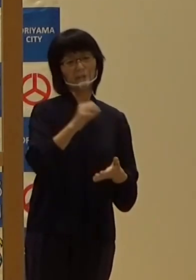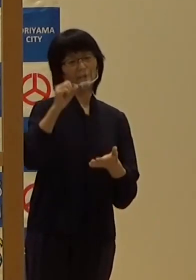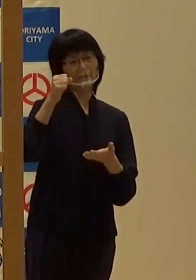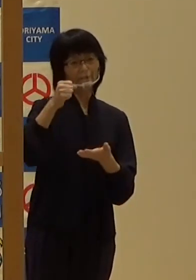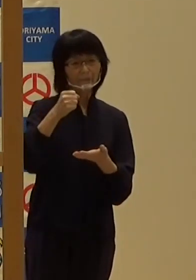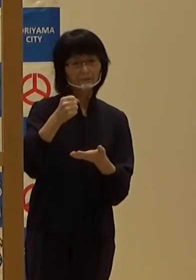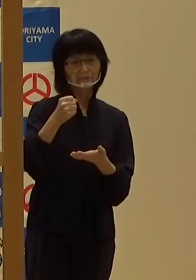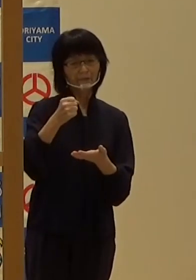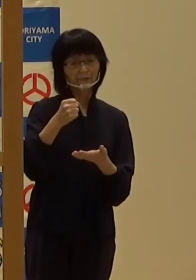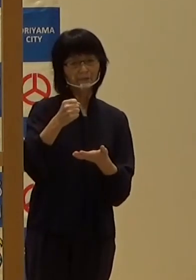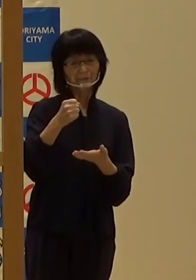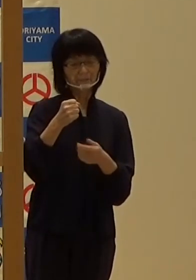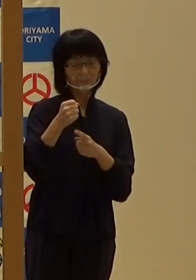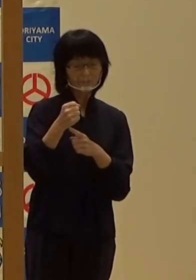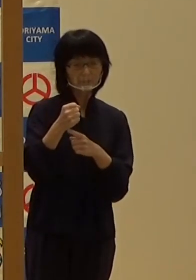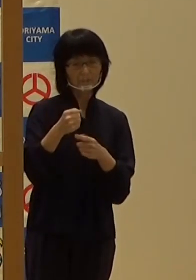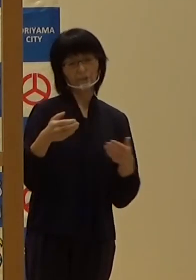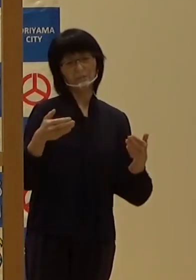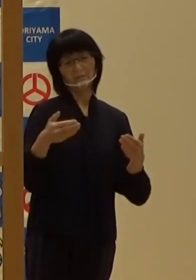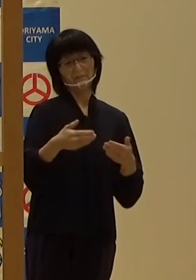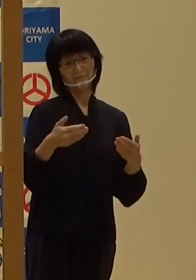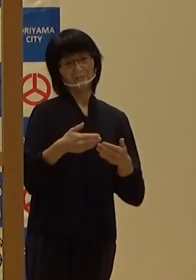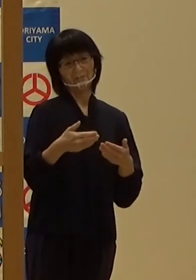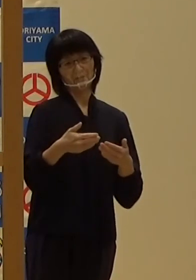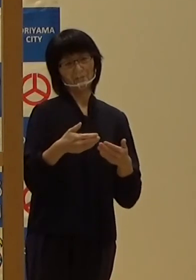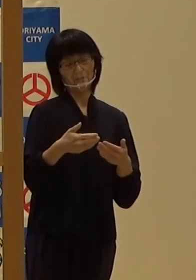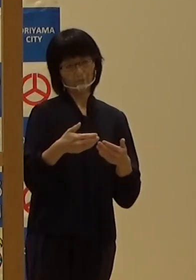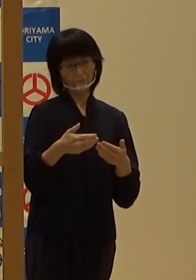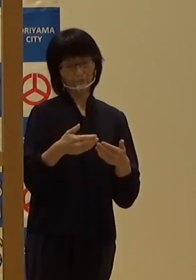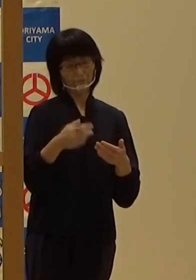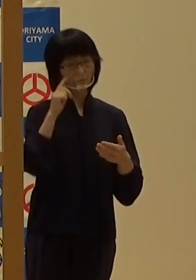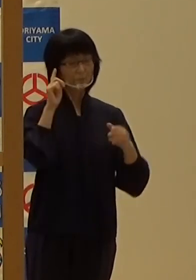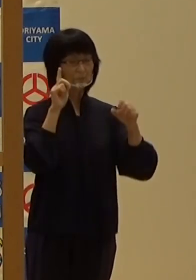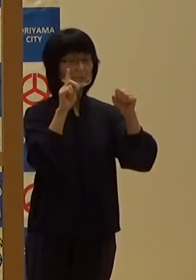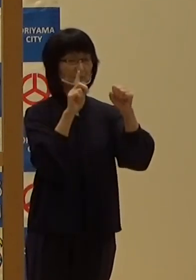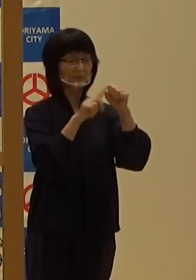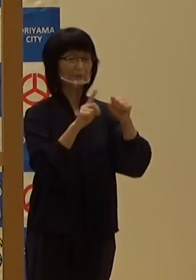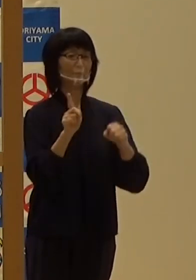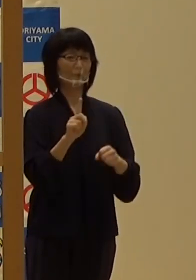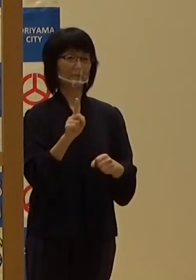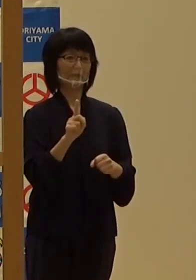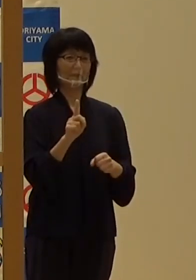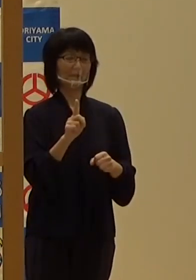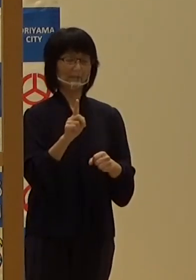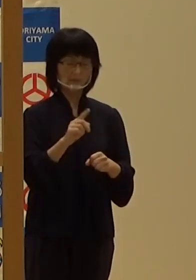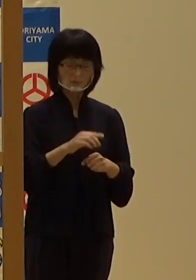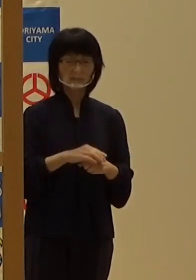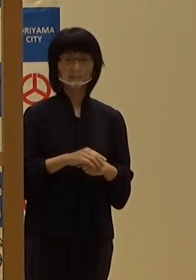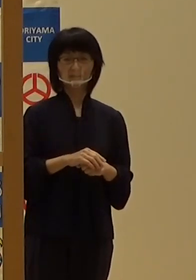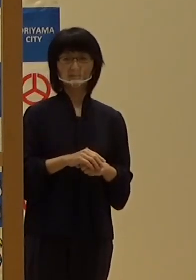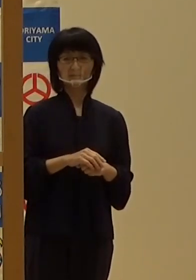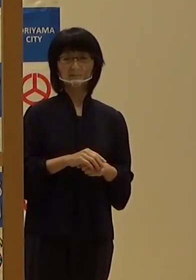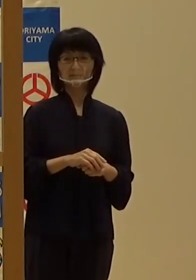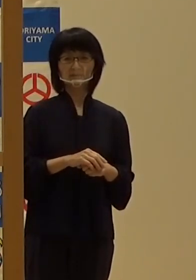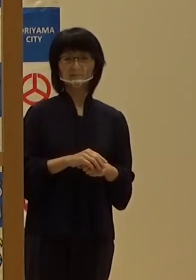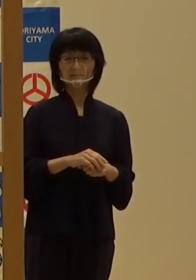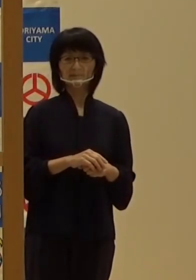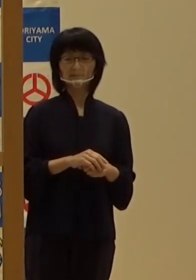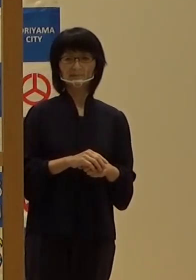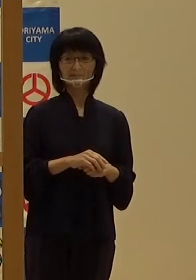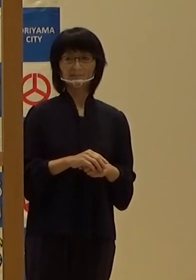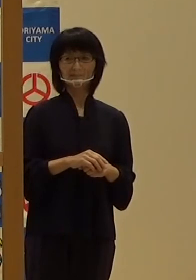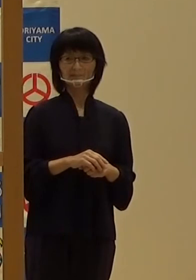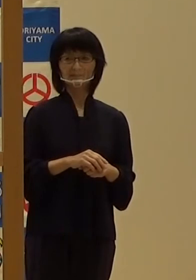事業目的にも書いてある通り財政負担の軽減を図るんだというところに大きな要点があると、あったはずなんですけれども